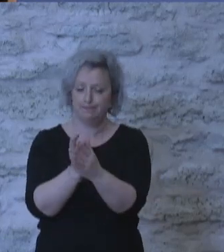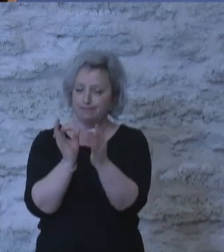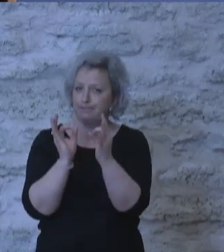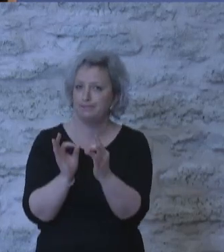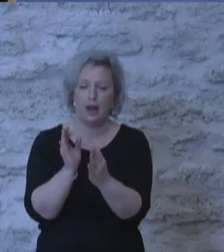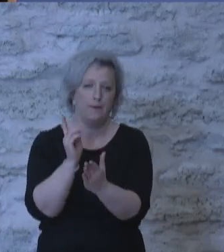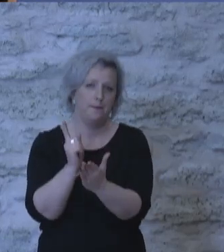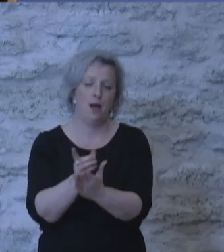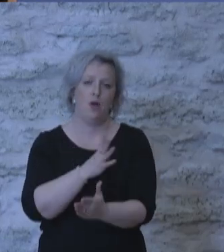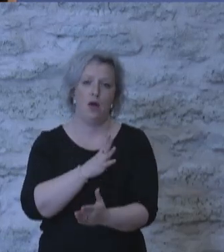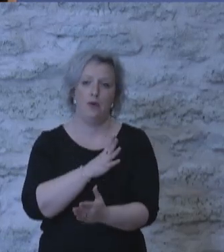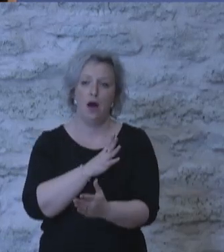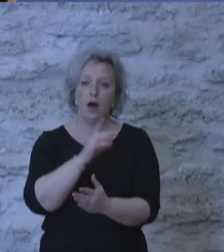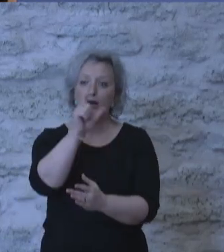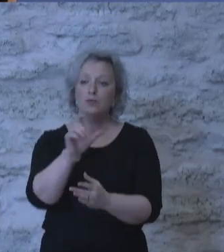Taustakontrollid inimeste,